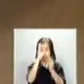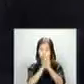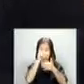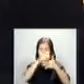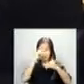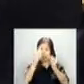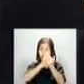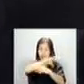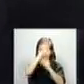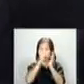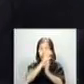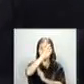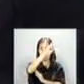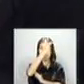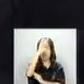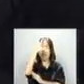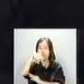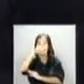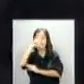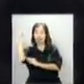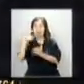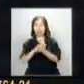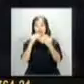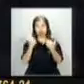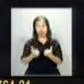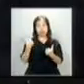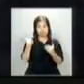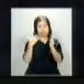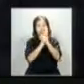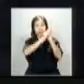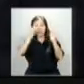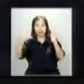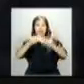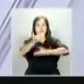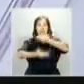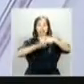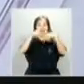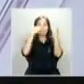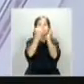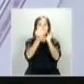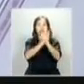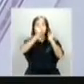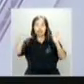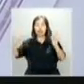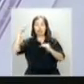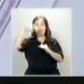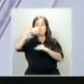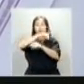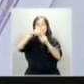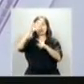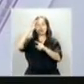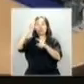งเงินทั้งสิ้น 65,000 ล้านบาททั้งนี้จะมีการขยายจำหน่ายพันธบัตรออกไปจนถึงวันพุธที่16มิถุนาย